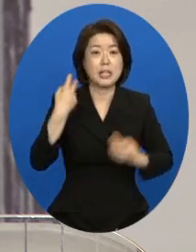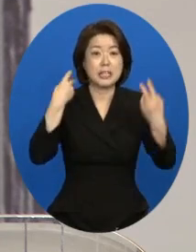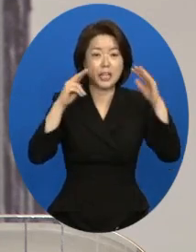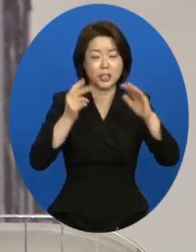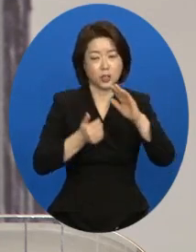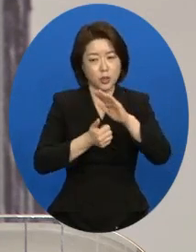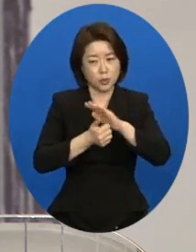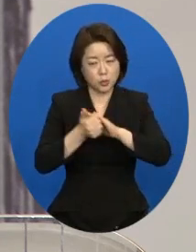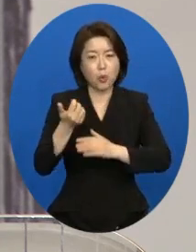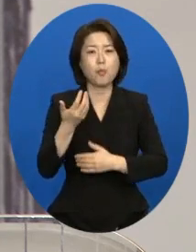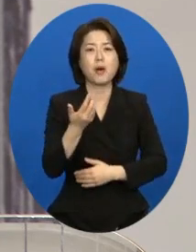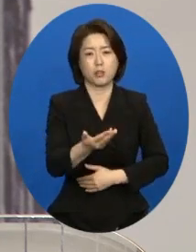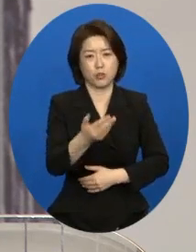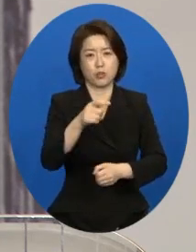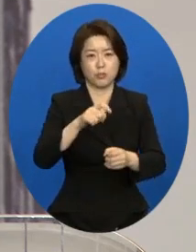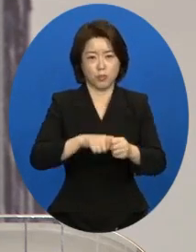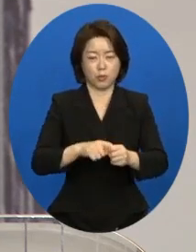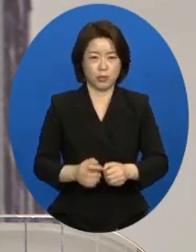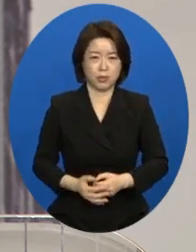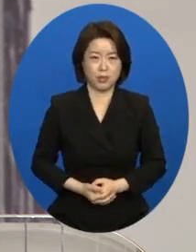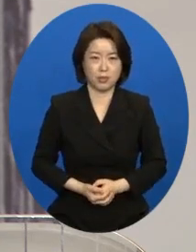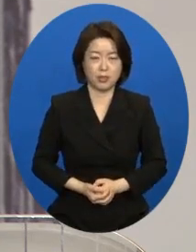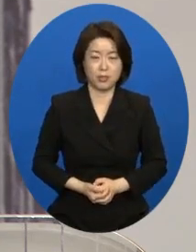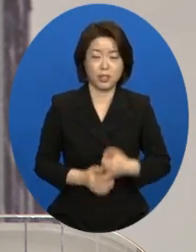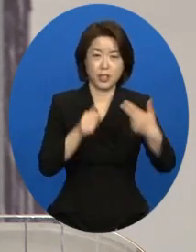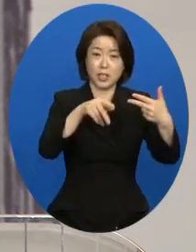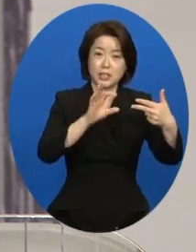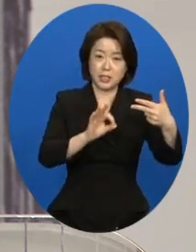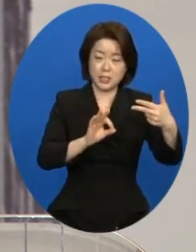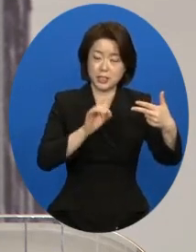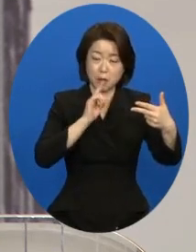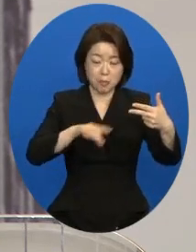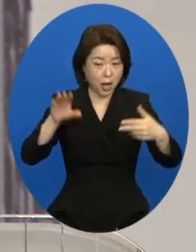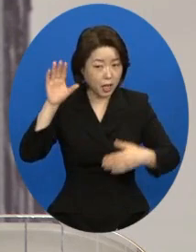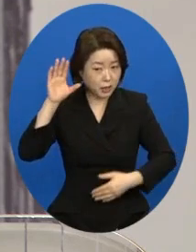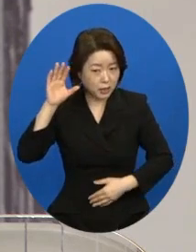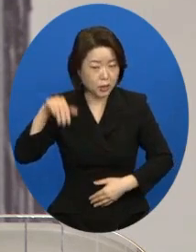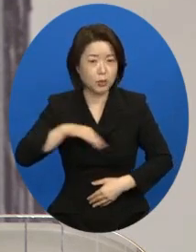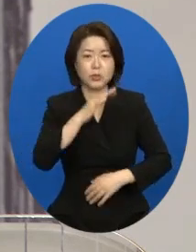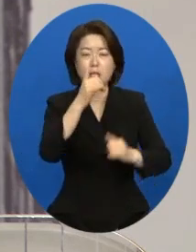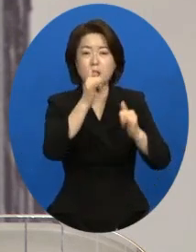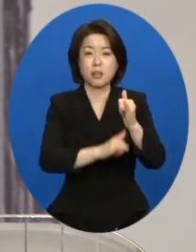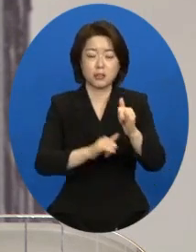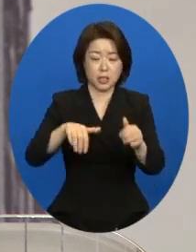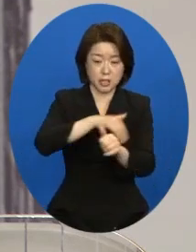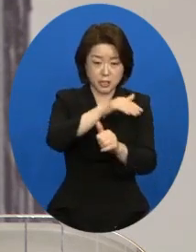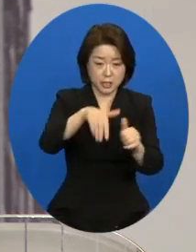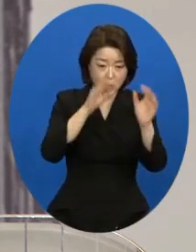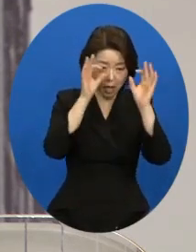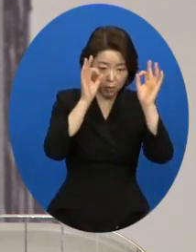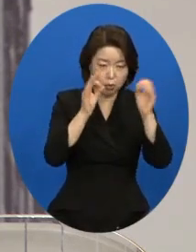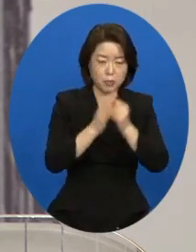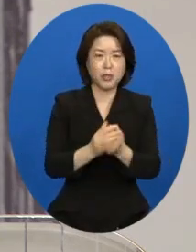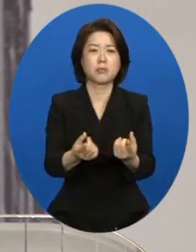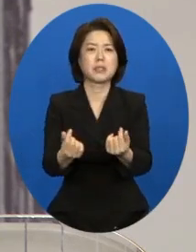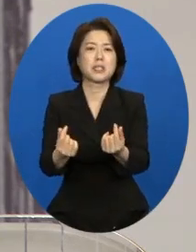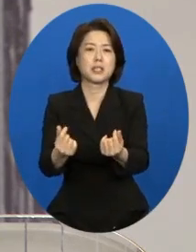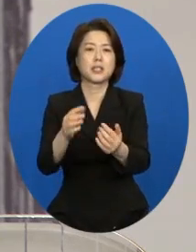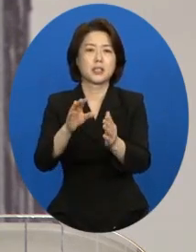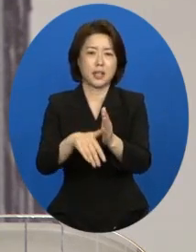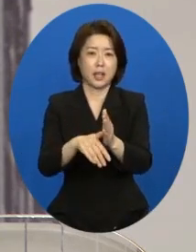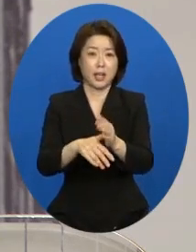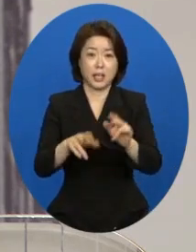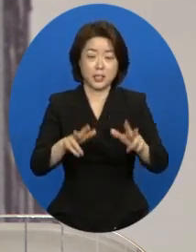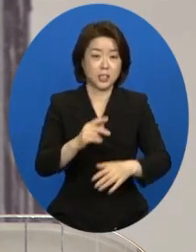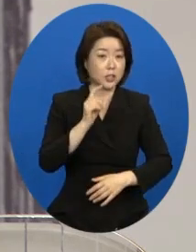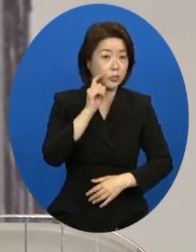그런데 우리가 오늘 이 7장 말씀을 듣는 우리의 역사적 배경을 보게 되면 역시 유사한 상황이에요. 우크라이나